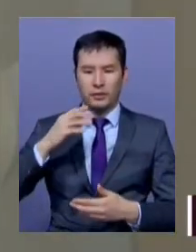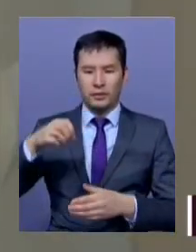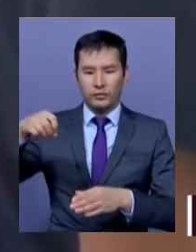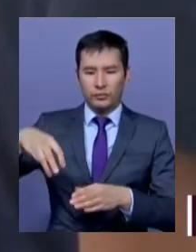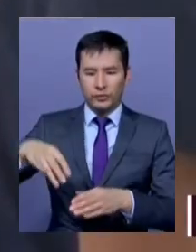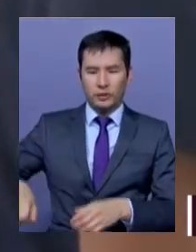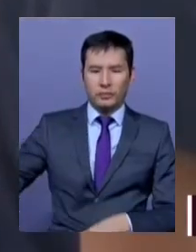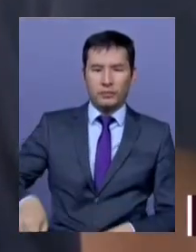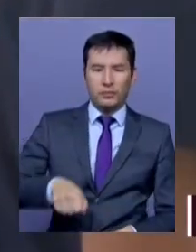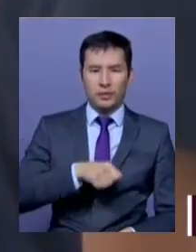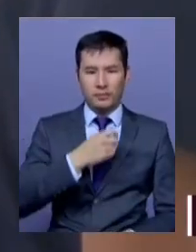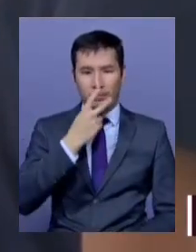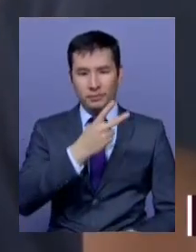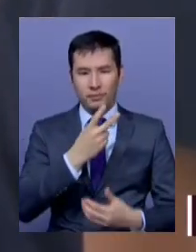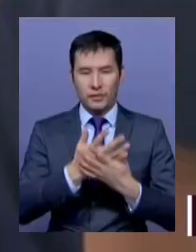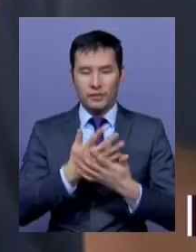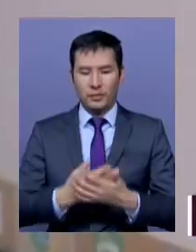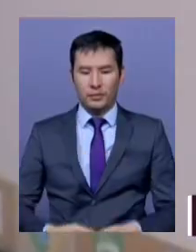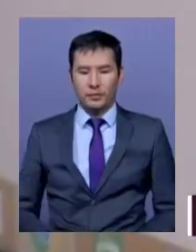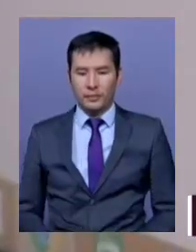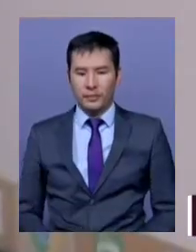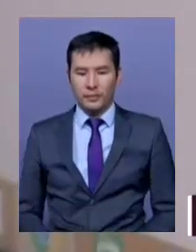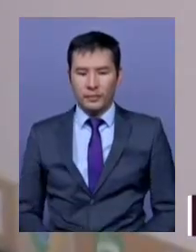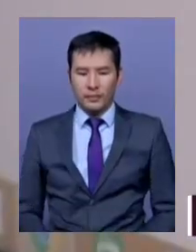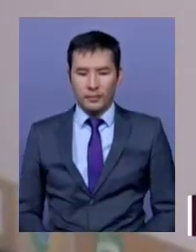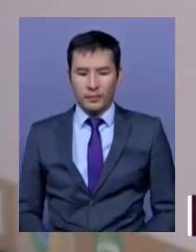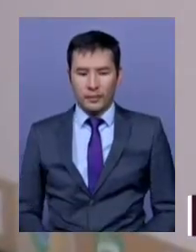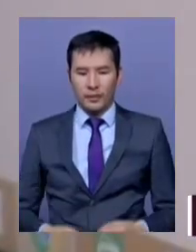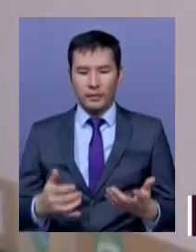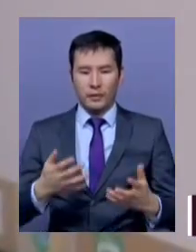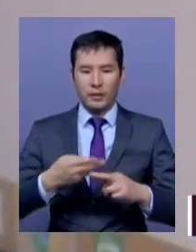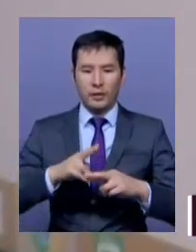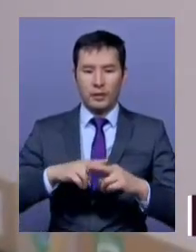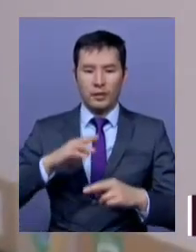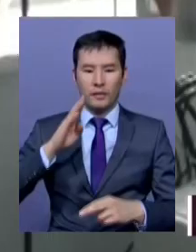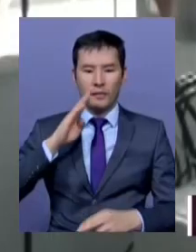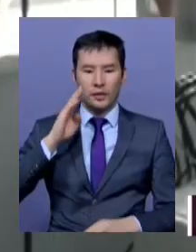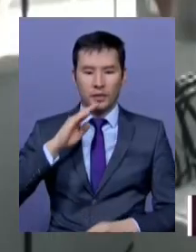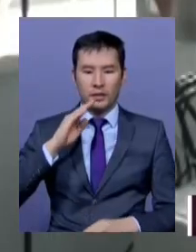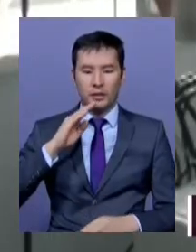коронавирус ауруын жұқтырудың 12 жағдайы тіркелді. Індет 8 білім ордасынан анықталған.